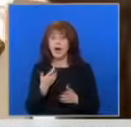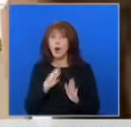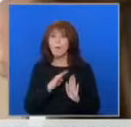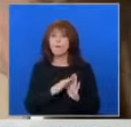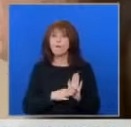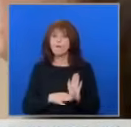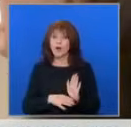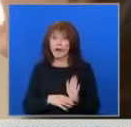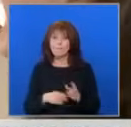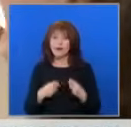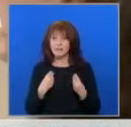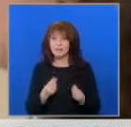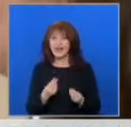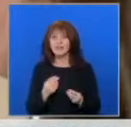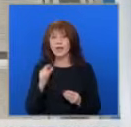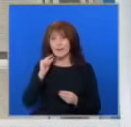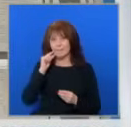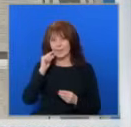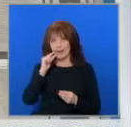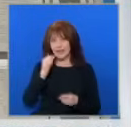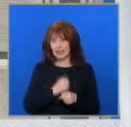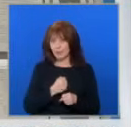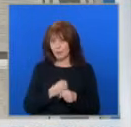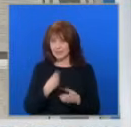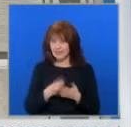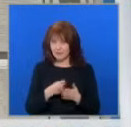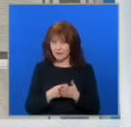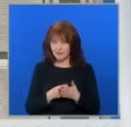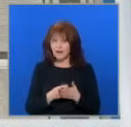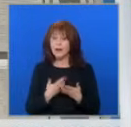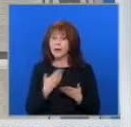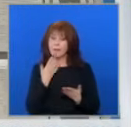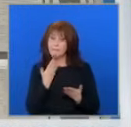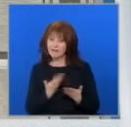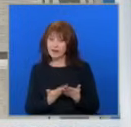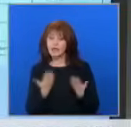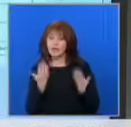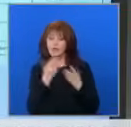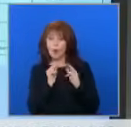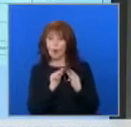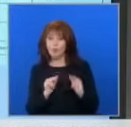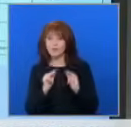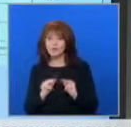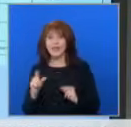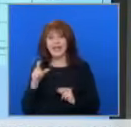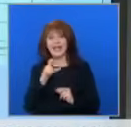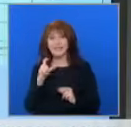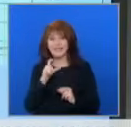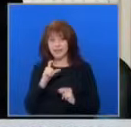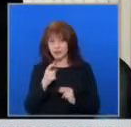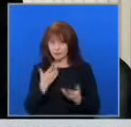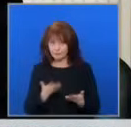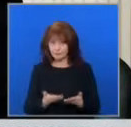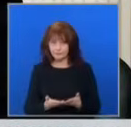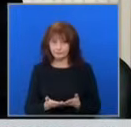им осигуряват допълнително заплащане, а бюрата по труда предлагат и обучение и стаж за младежи, които официално се регистрират като